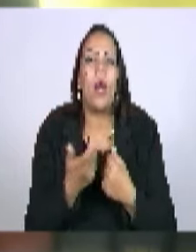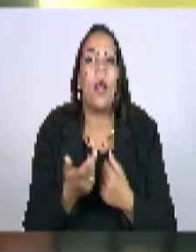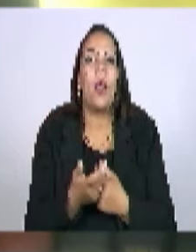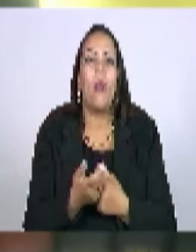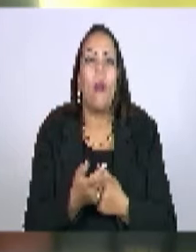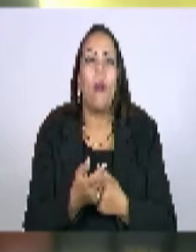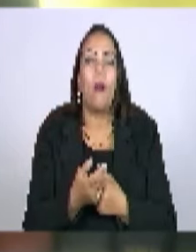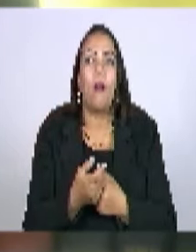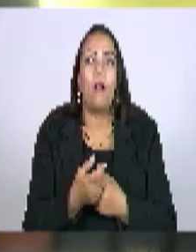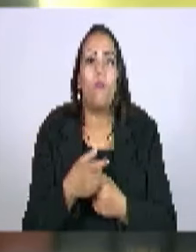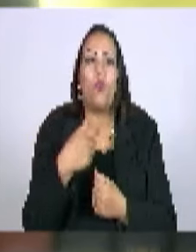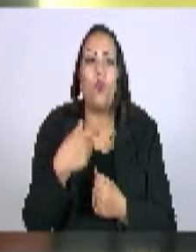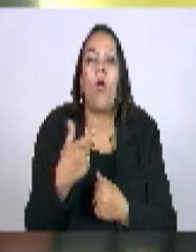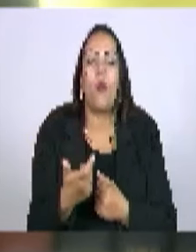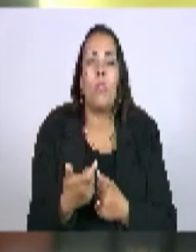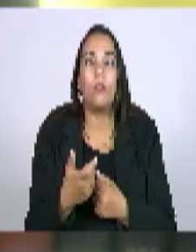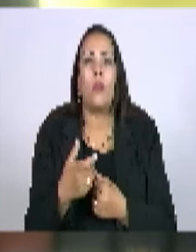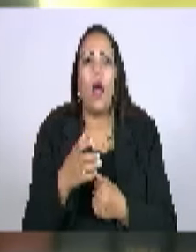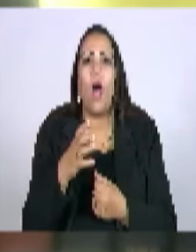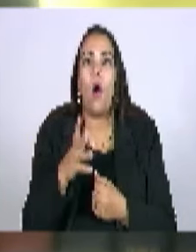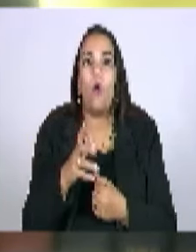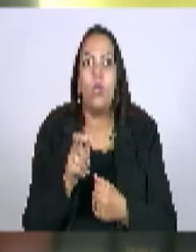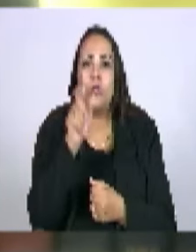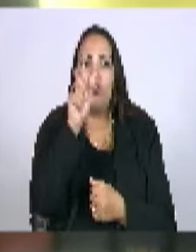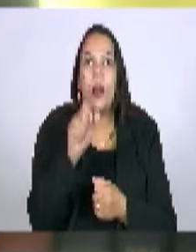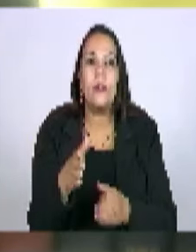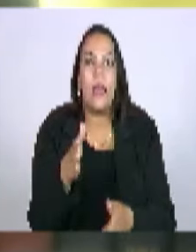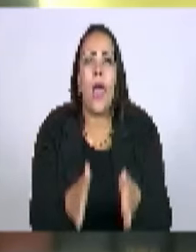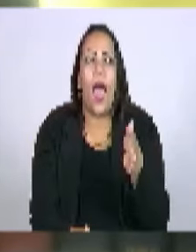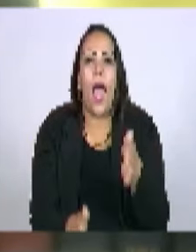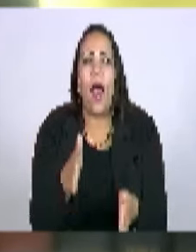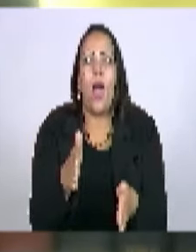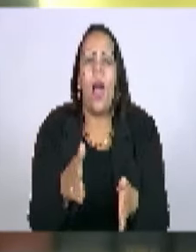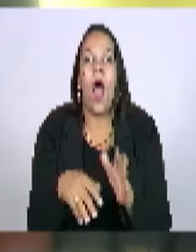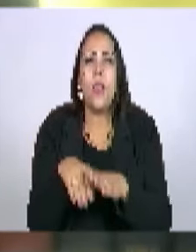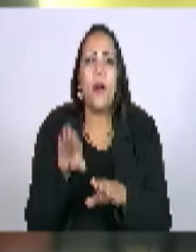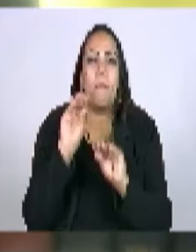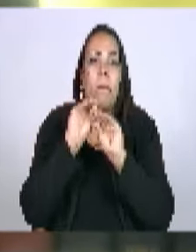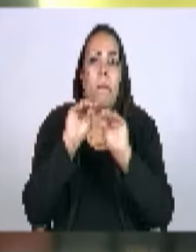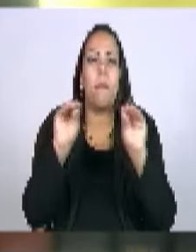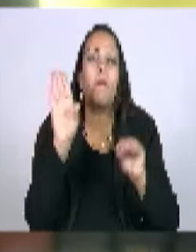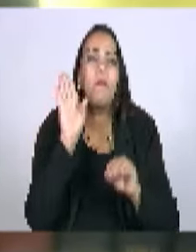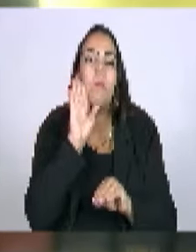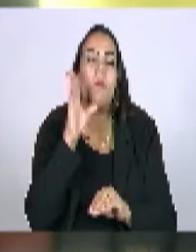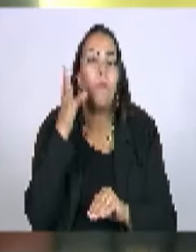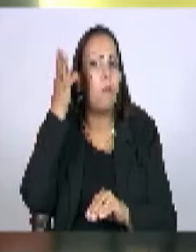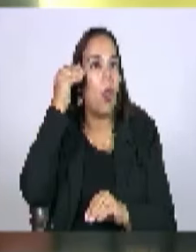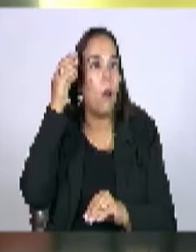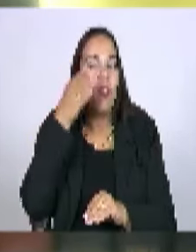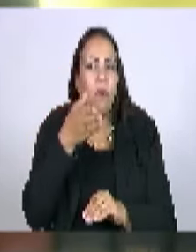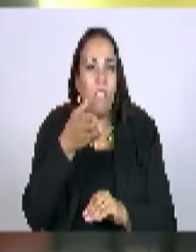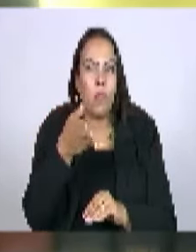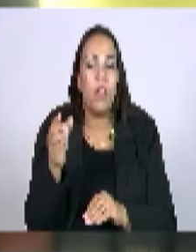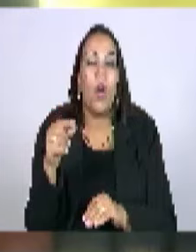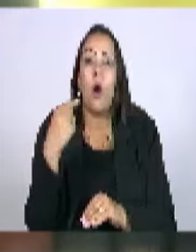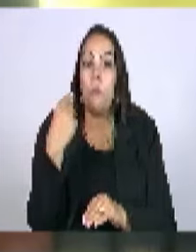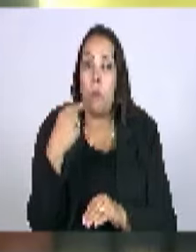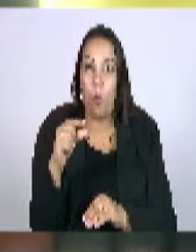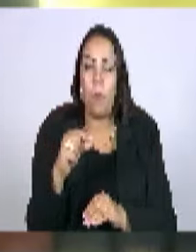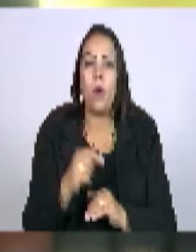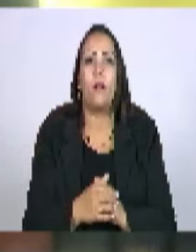اله روبوت بتغذيه بمعلومات في برامج